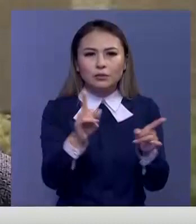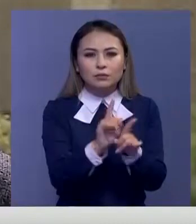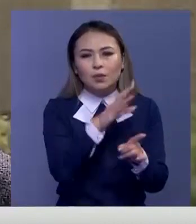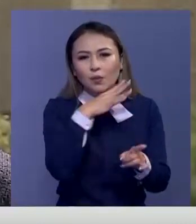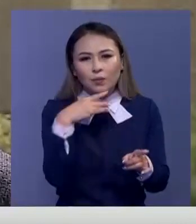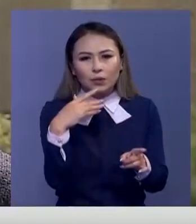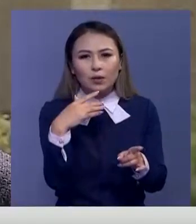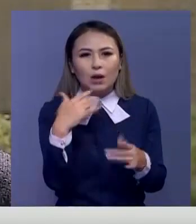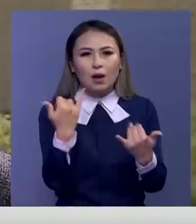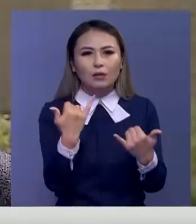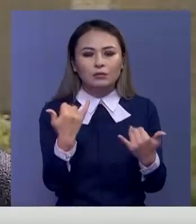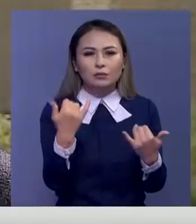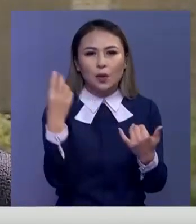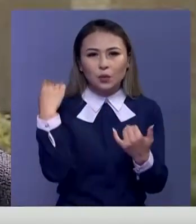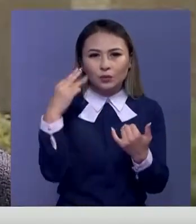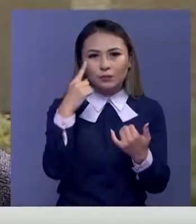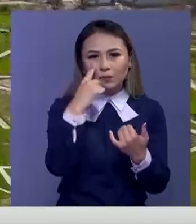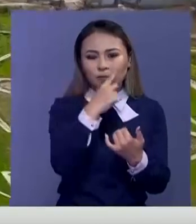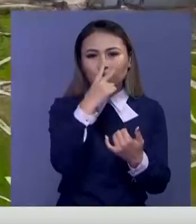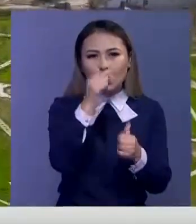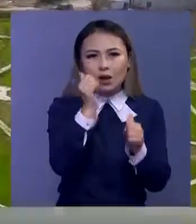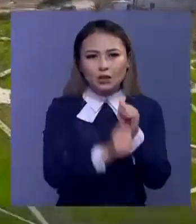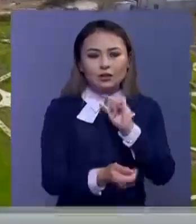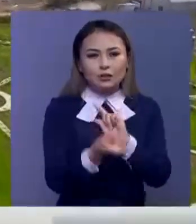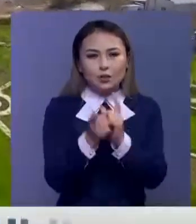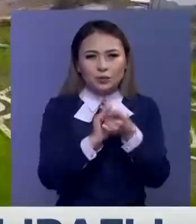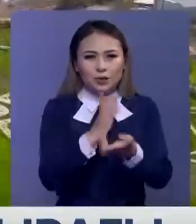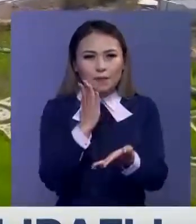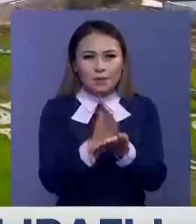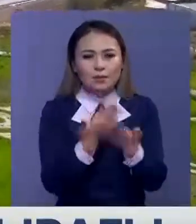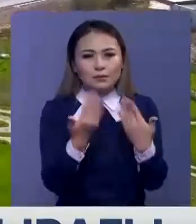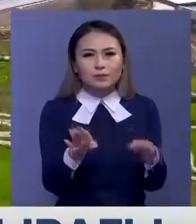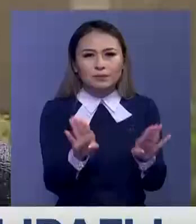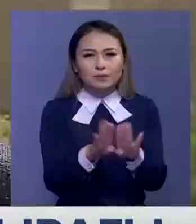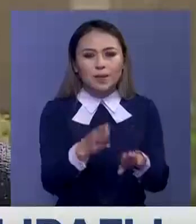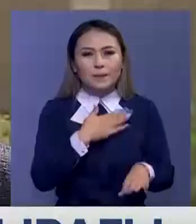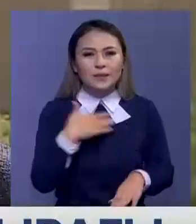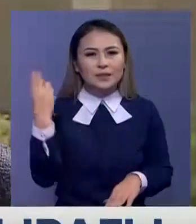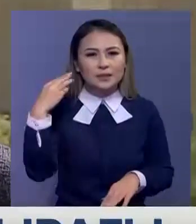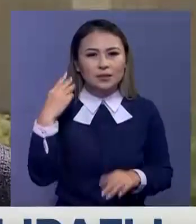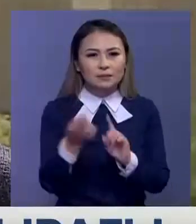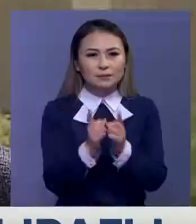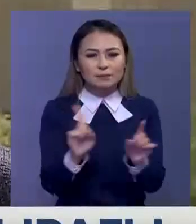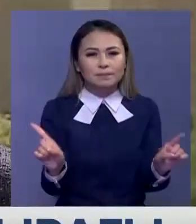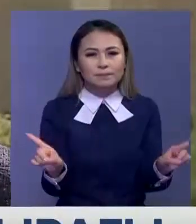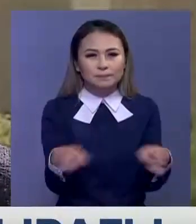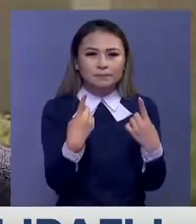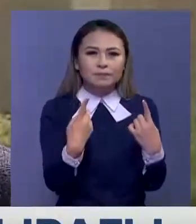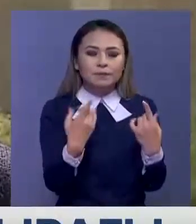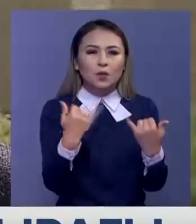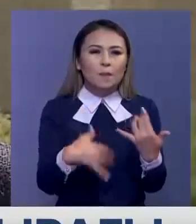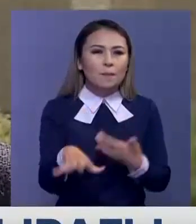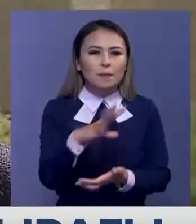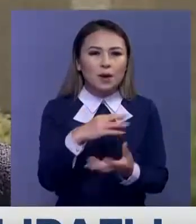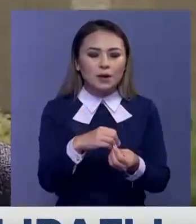еді. Бүгінде Түркістан көз алдымызда күн сайын өзгеріп келе жатыр. Міне, біздің Түркістан осылай гүлденіп келе жатыр. Мұның